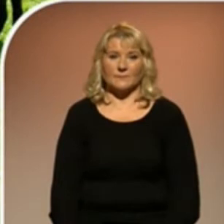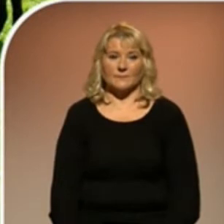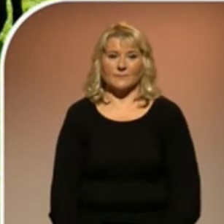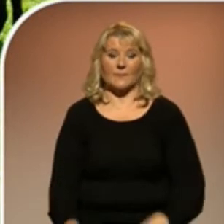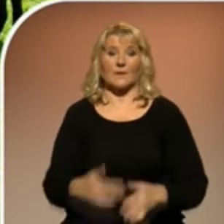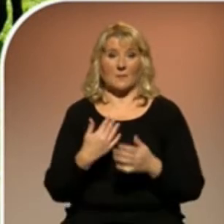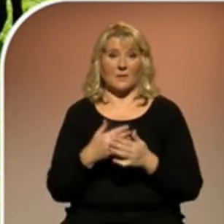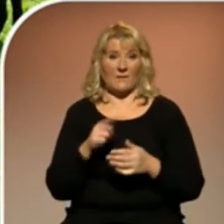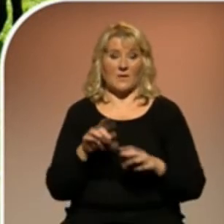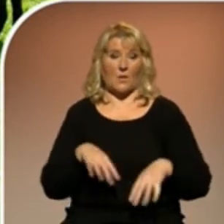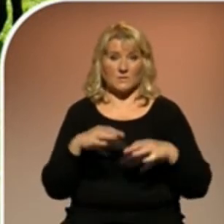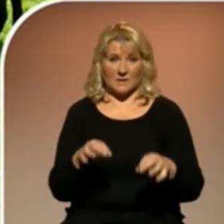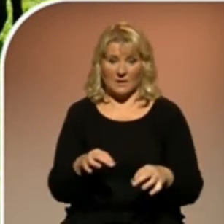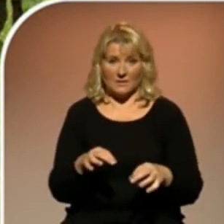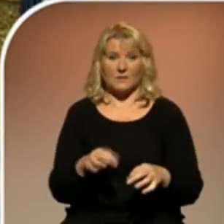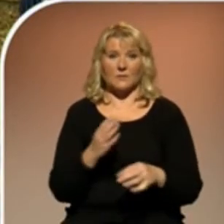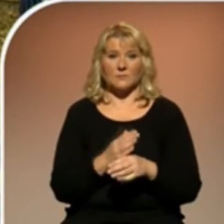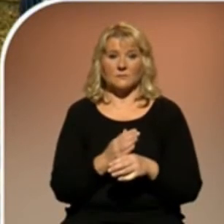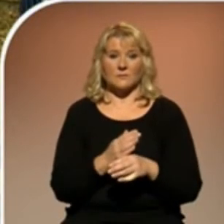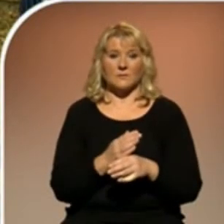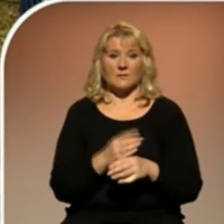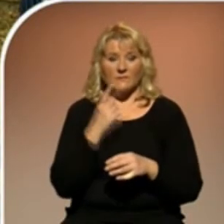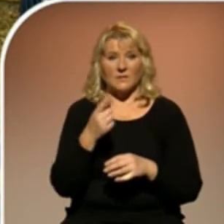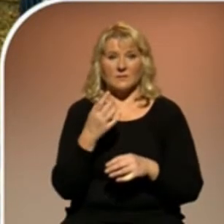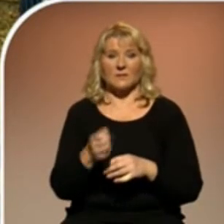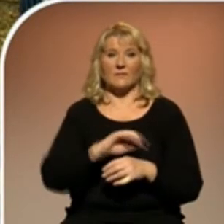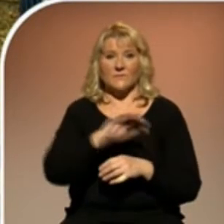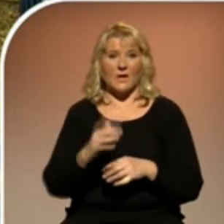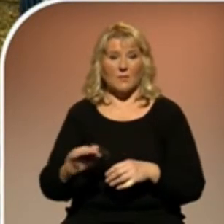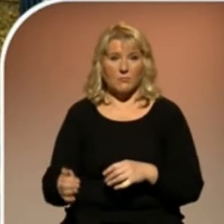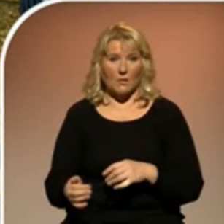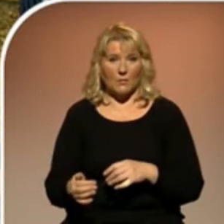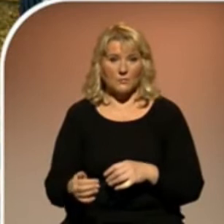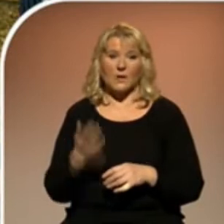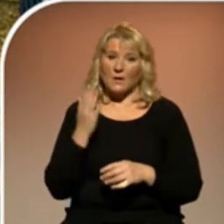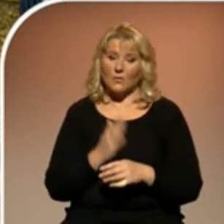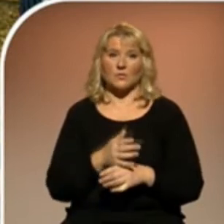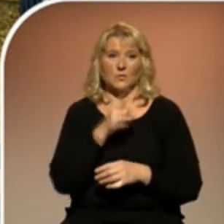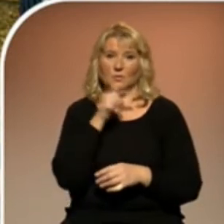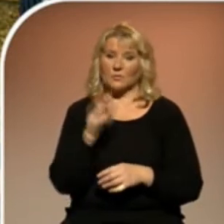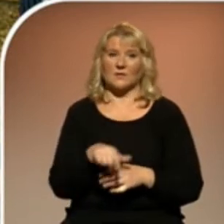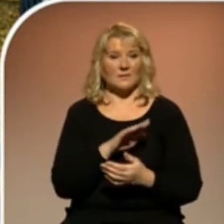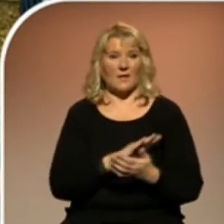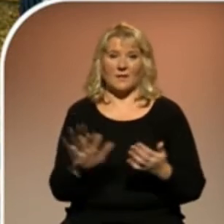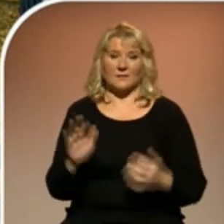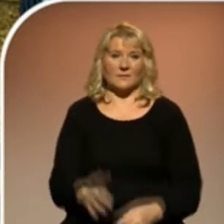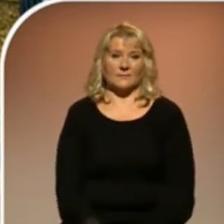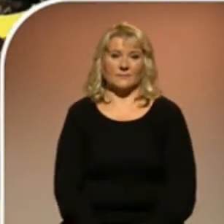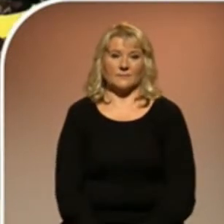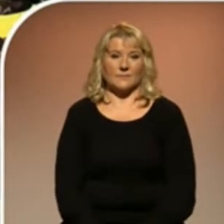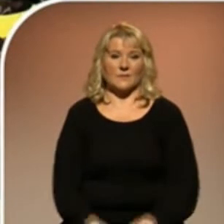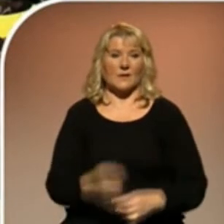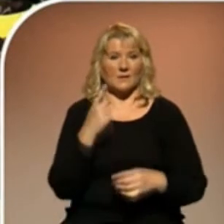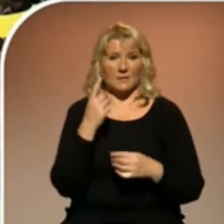tam v té Austrálii jsem potkala velbloudy. A zamilovala jste se do velbloudy? Hned. A jak vás